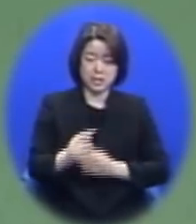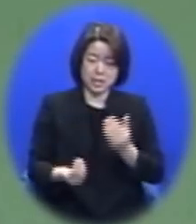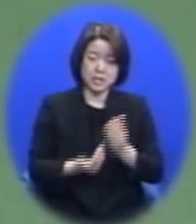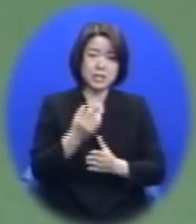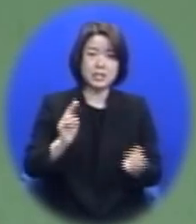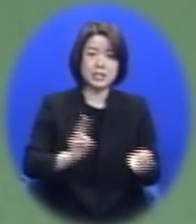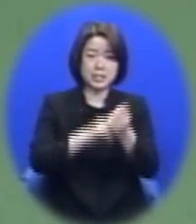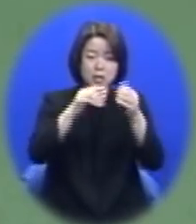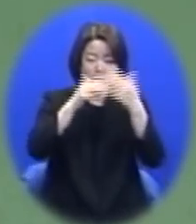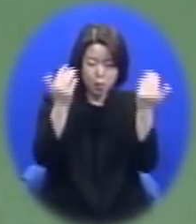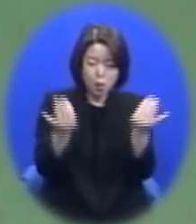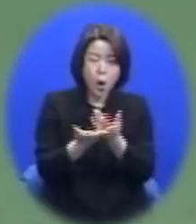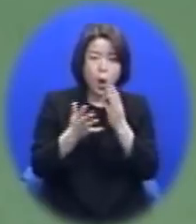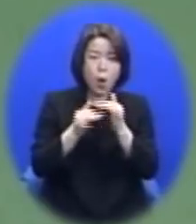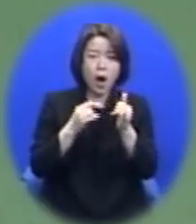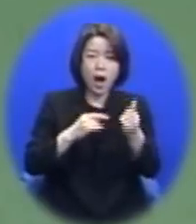알려라.